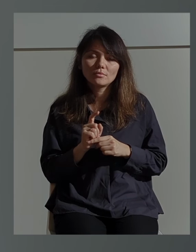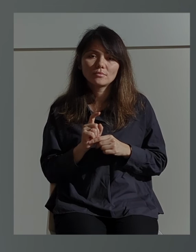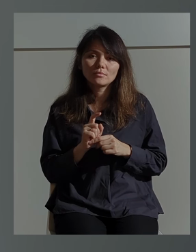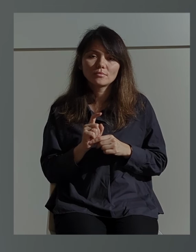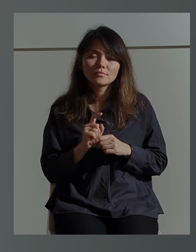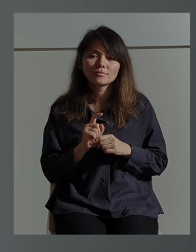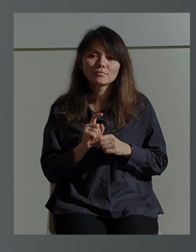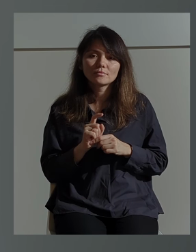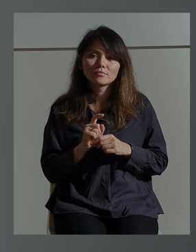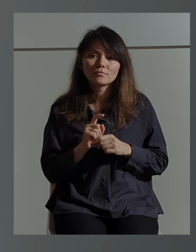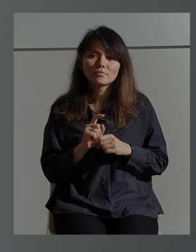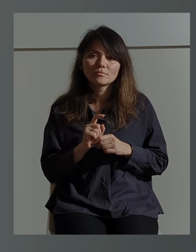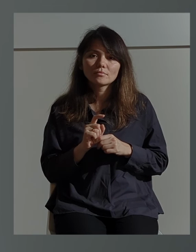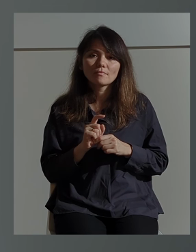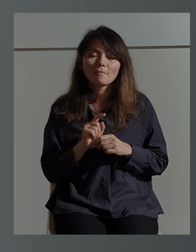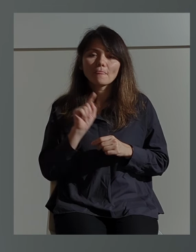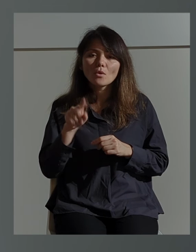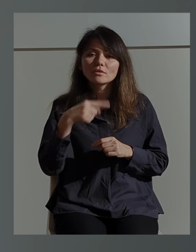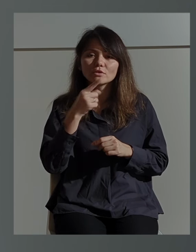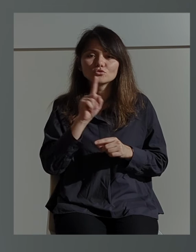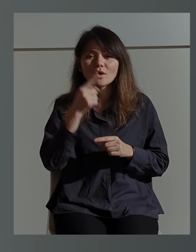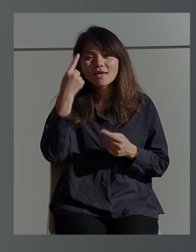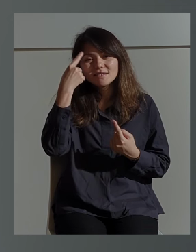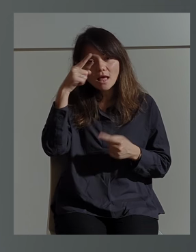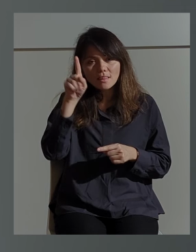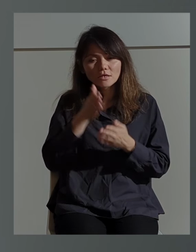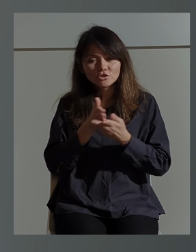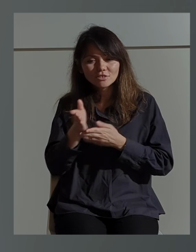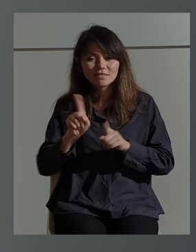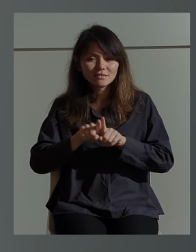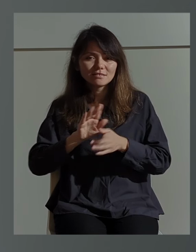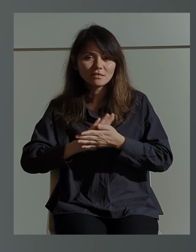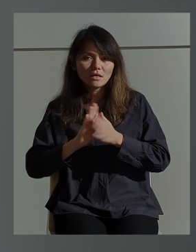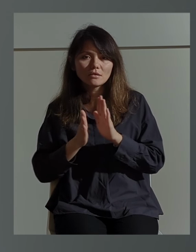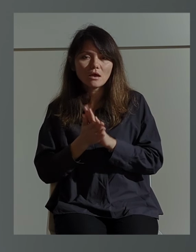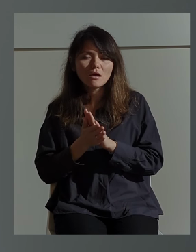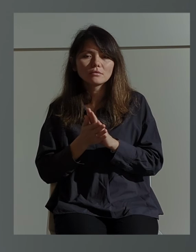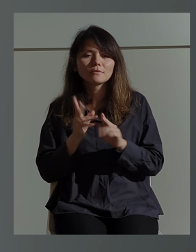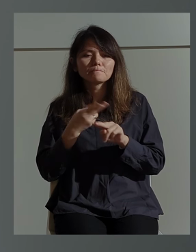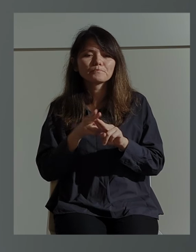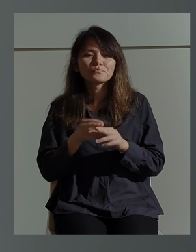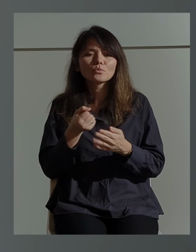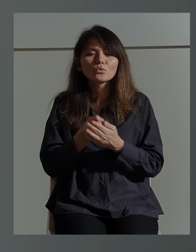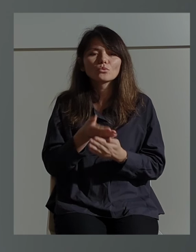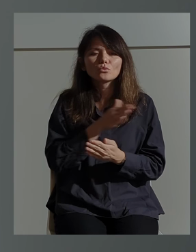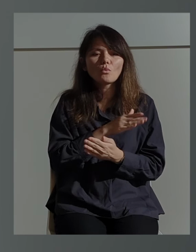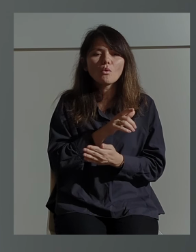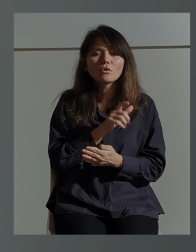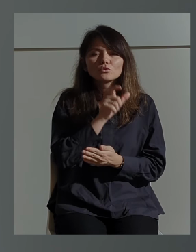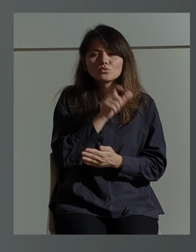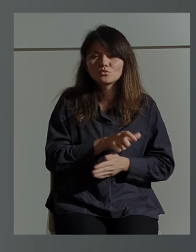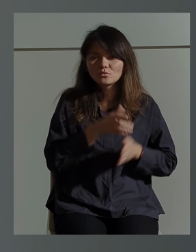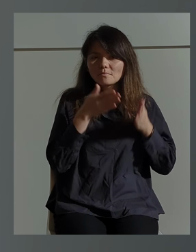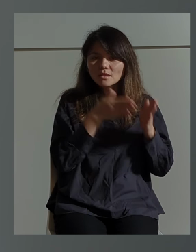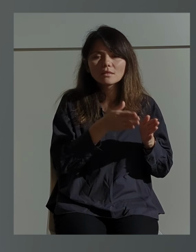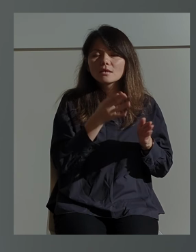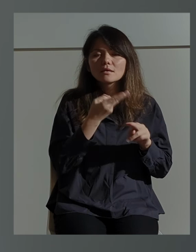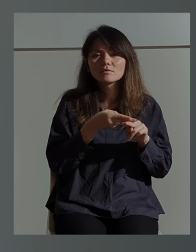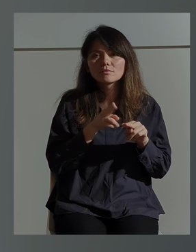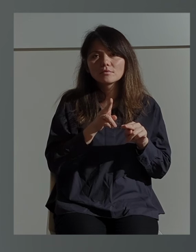и говорит состояние оно ещ до субъективное Дело не в том что